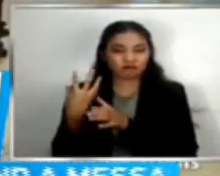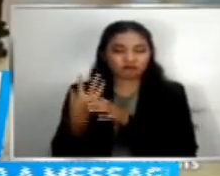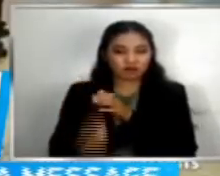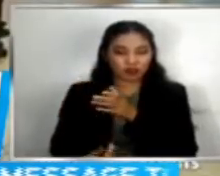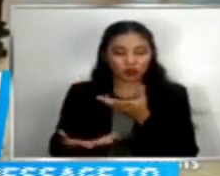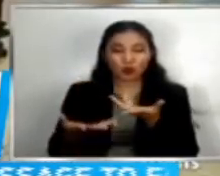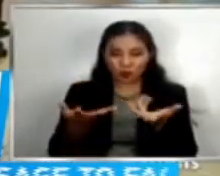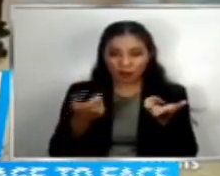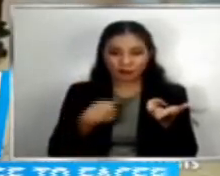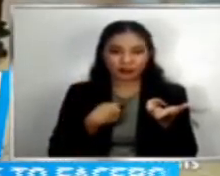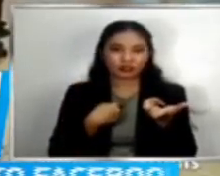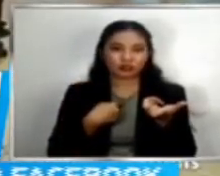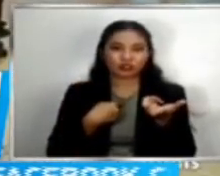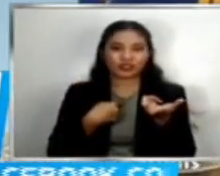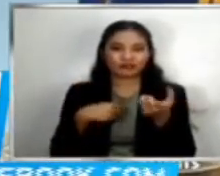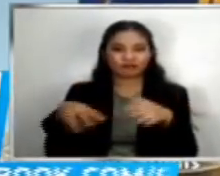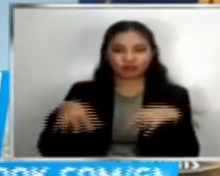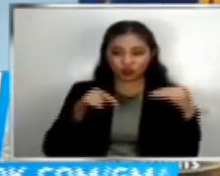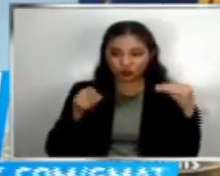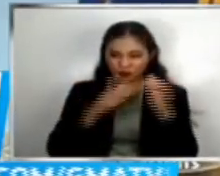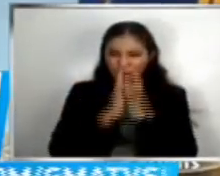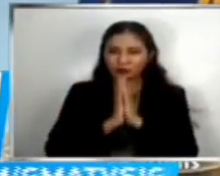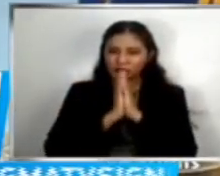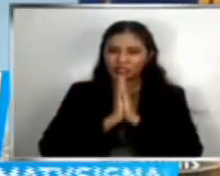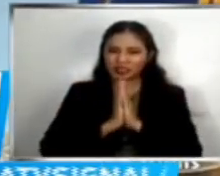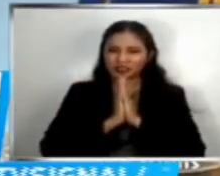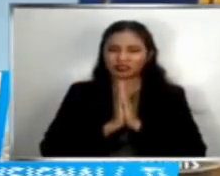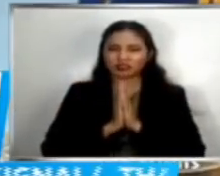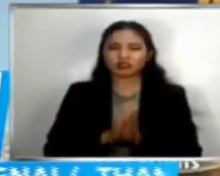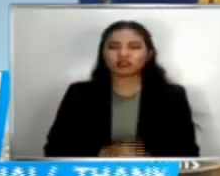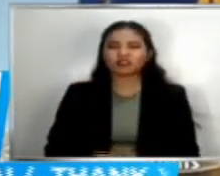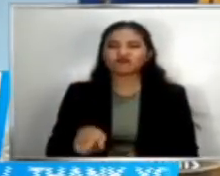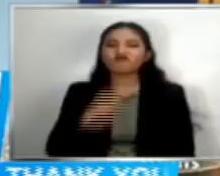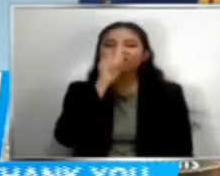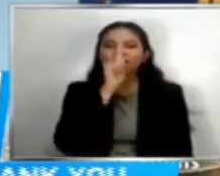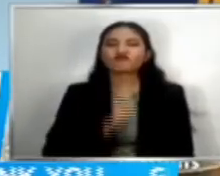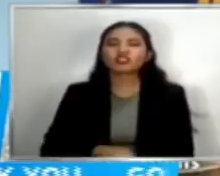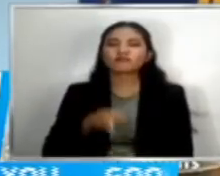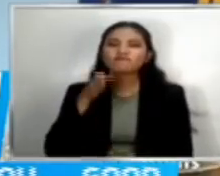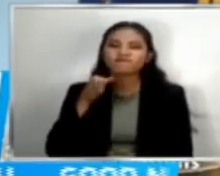go and you're praying for that. Magtiis ka.